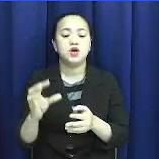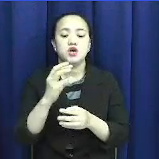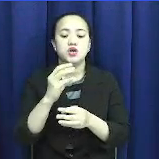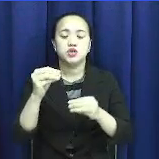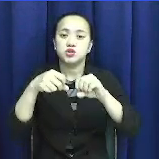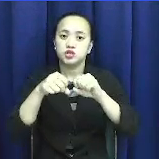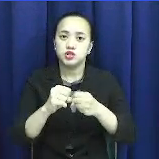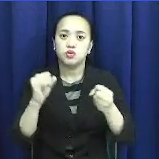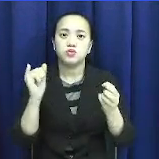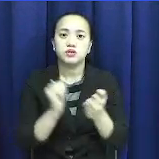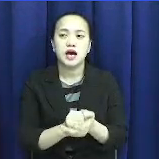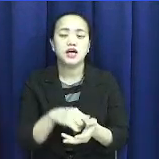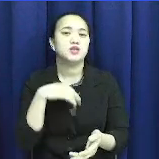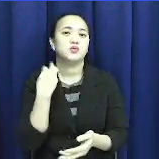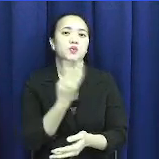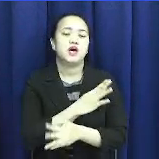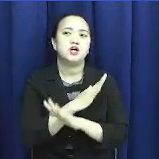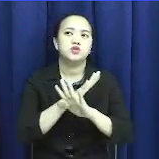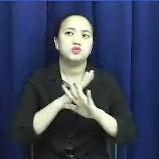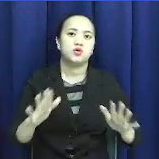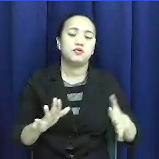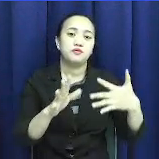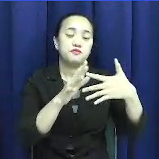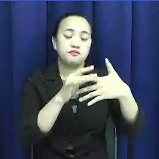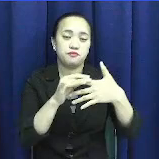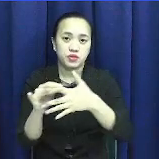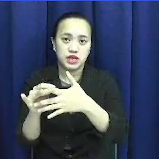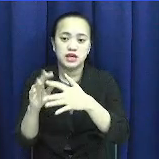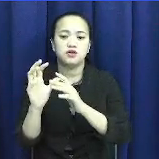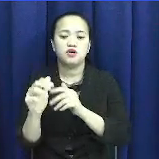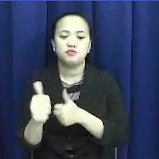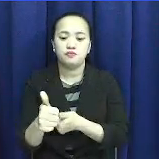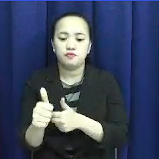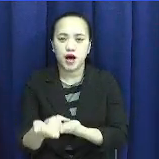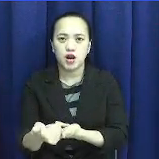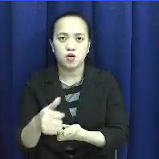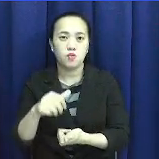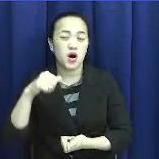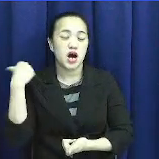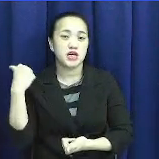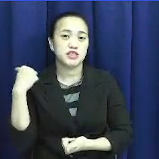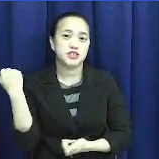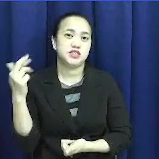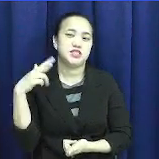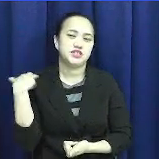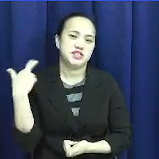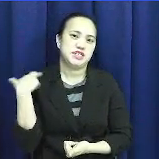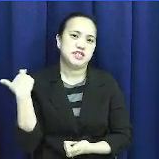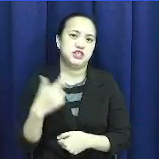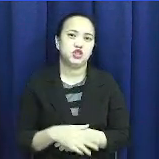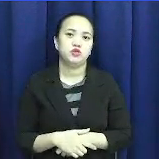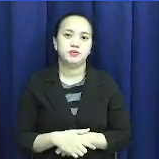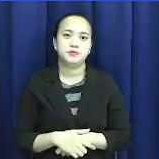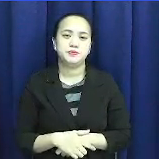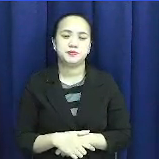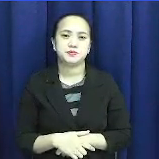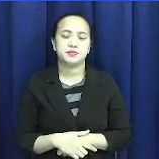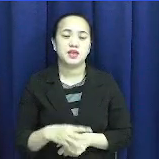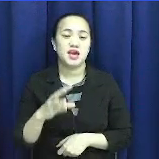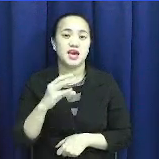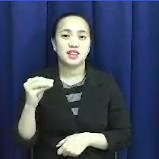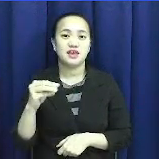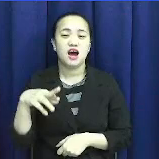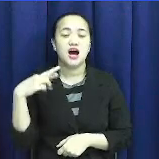mga umuusbong na mga bagong doktrina ngayon. Lalo-lalo na po na marami po sa atin ngayon or